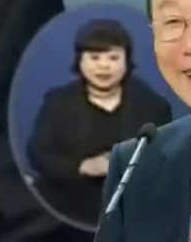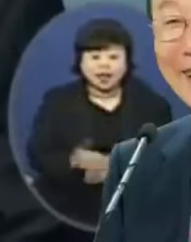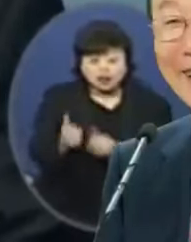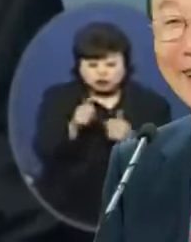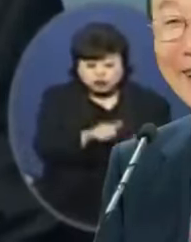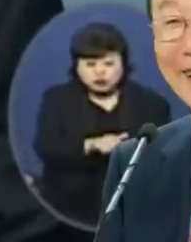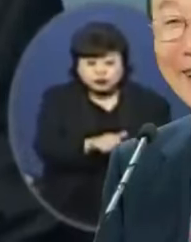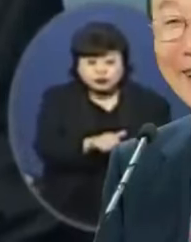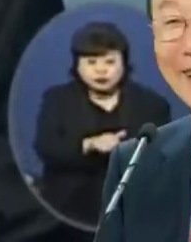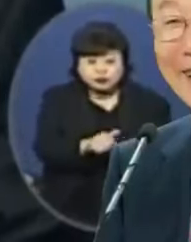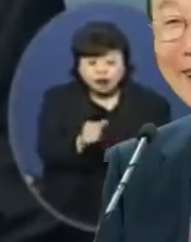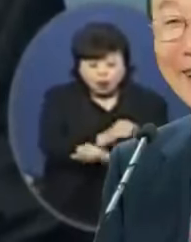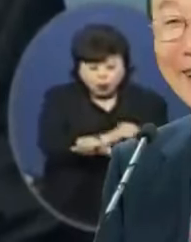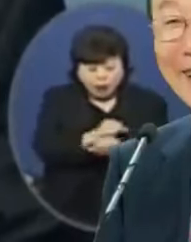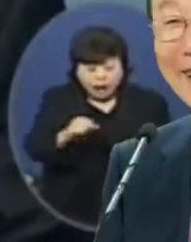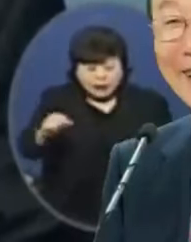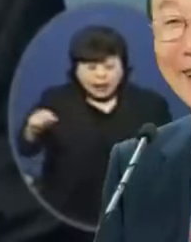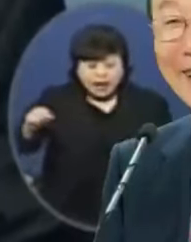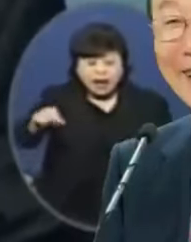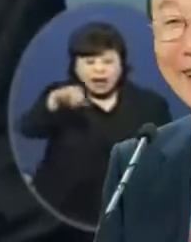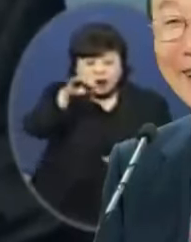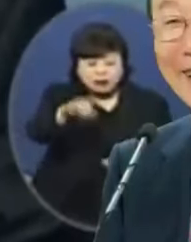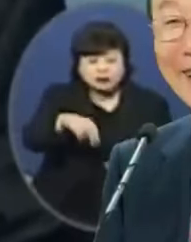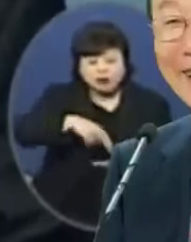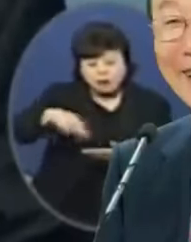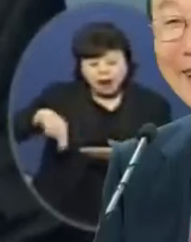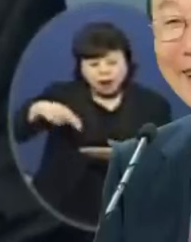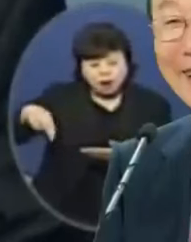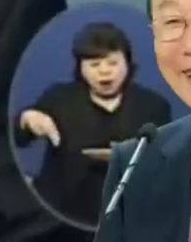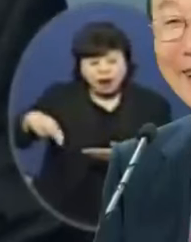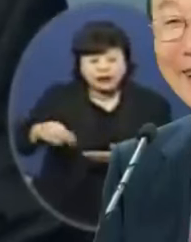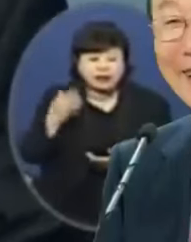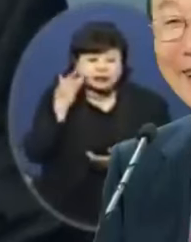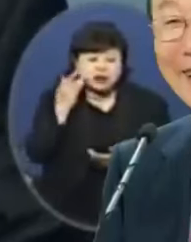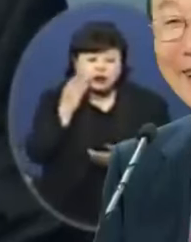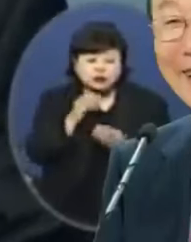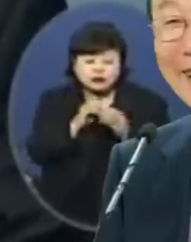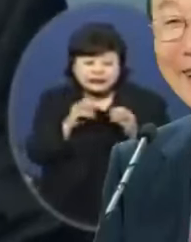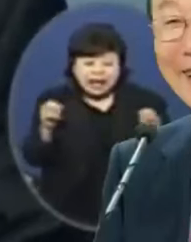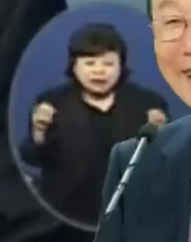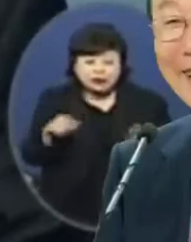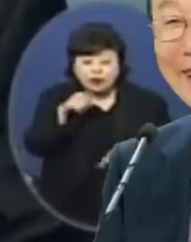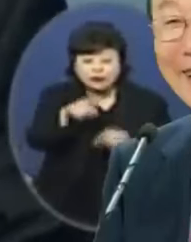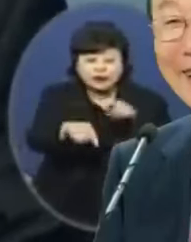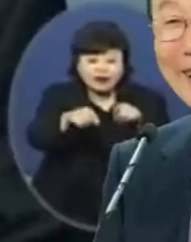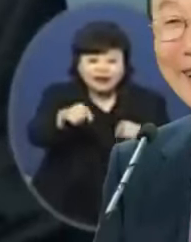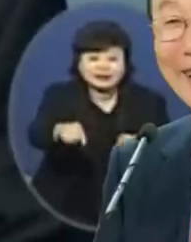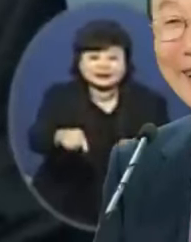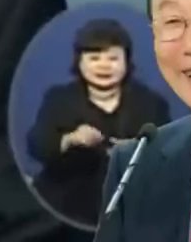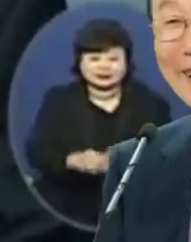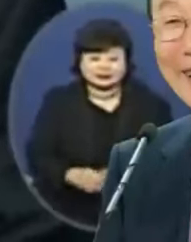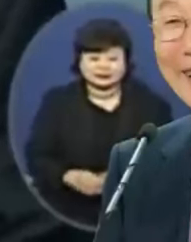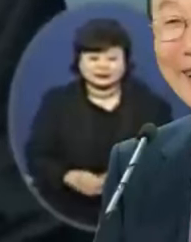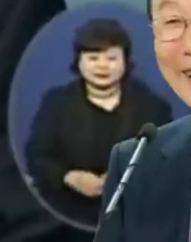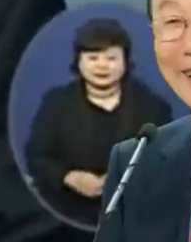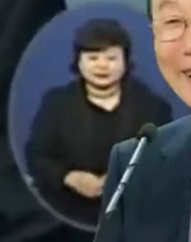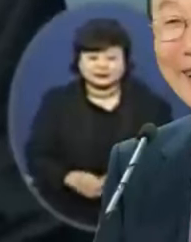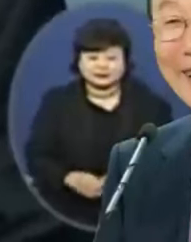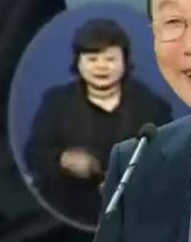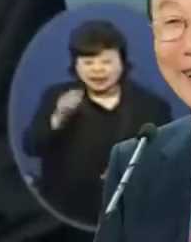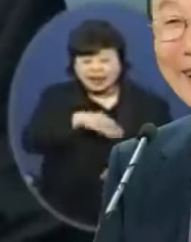죽음의 광야에 방황해서 적과 꿀이 흐르는 땅으로 들어가는 막힌